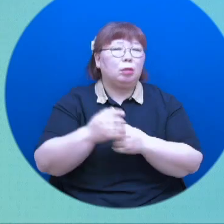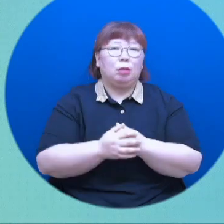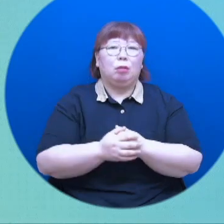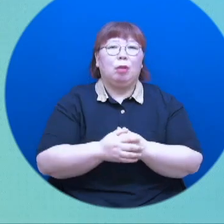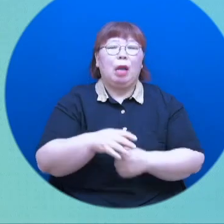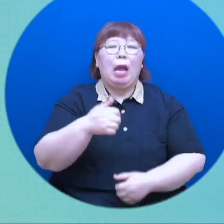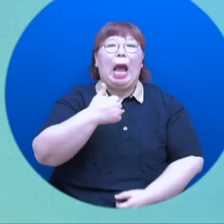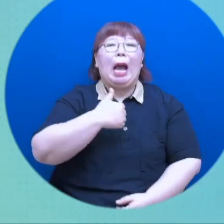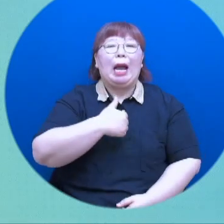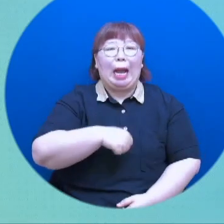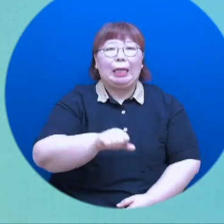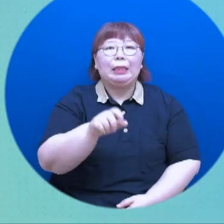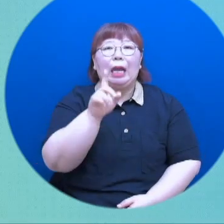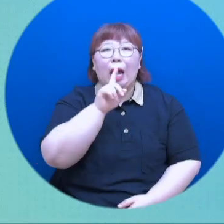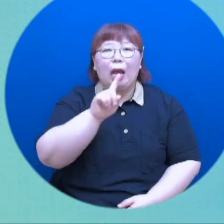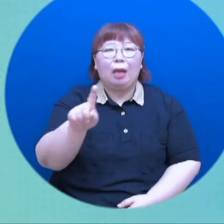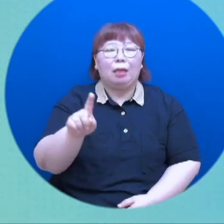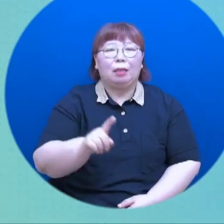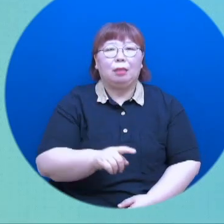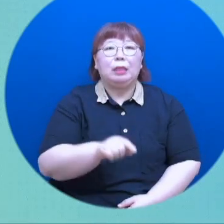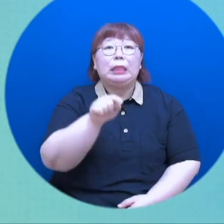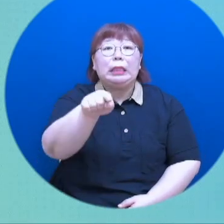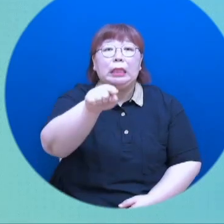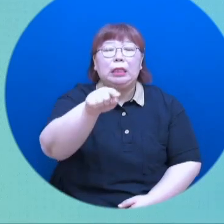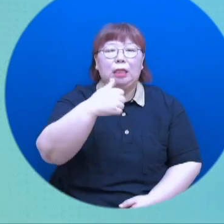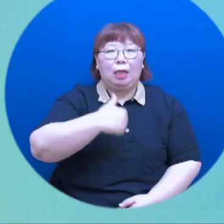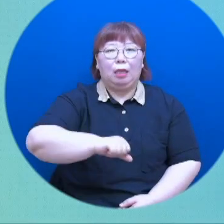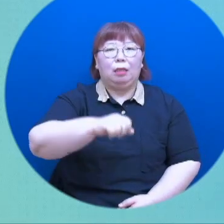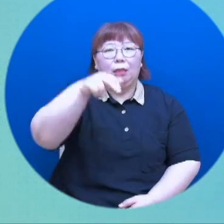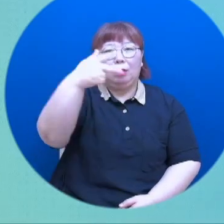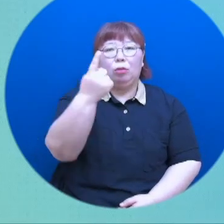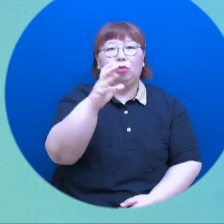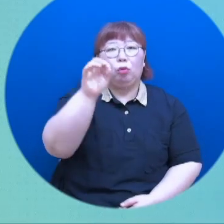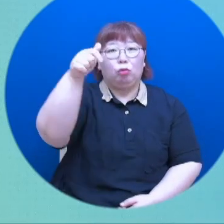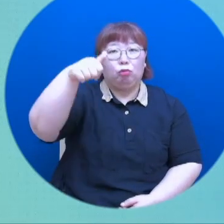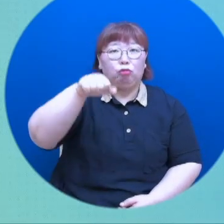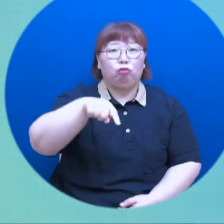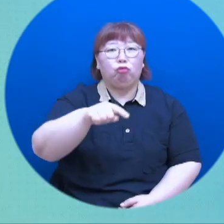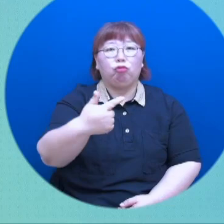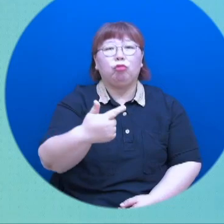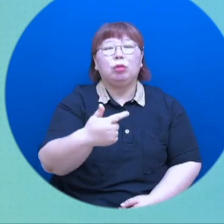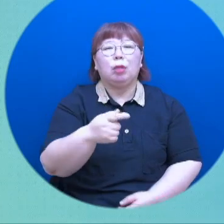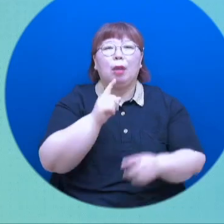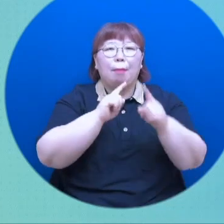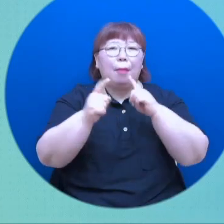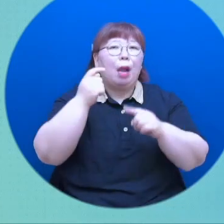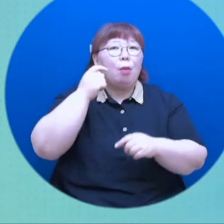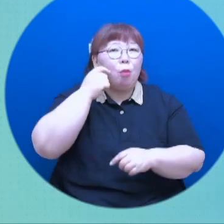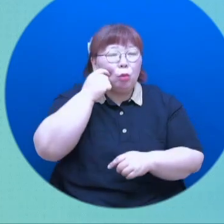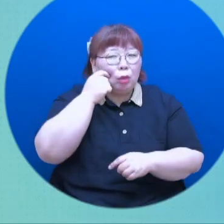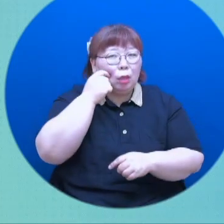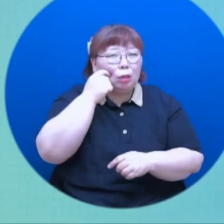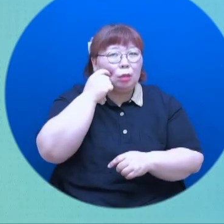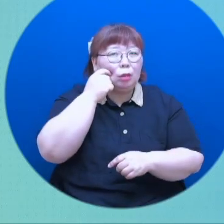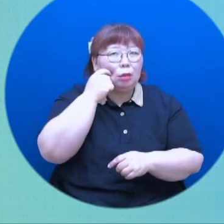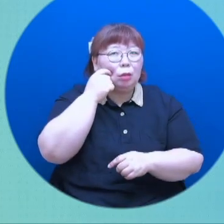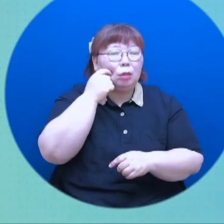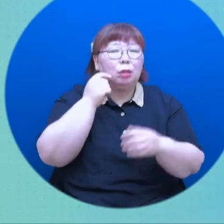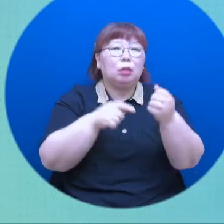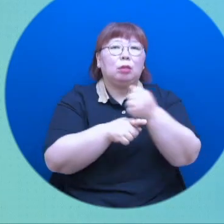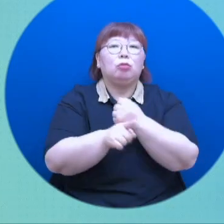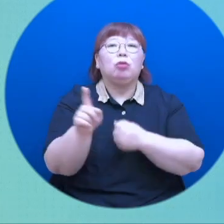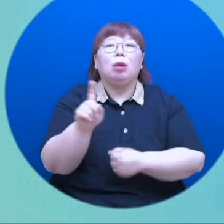아들아, 네 아들 종훈이가 말 못하는 벙어리가 된 이유가 뭔지